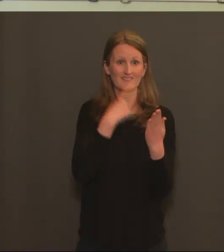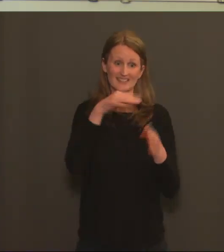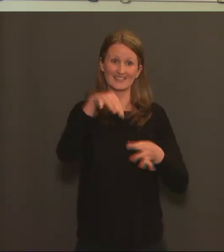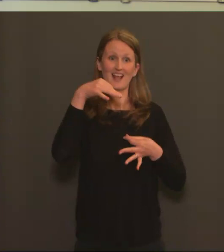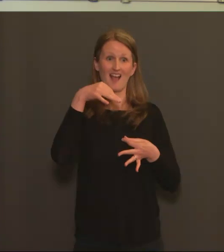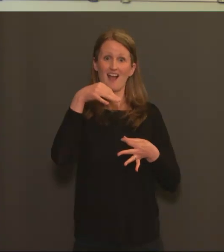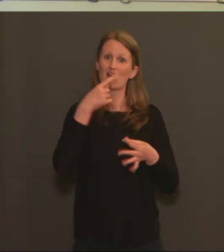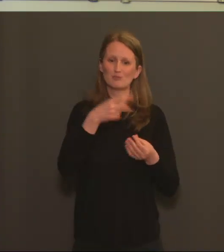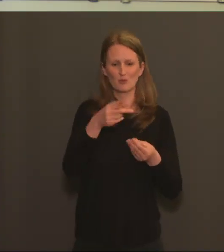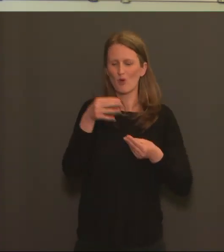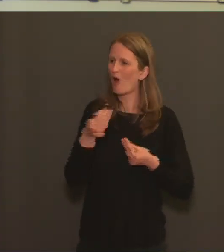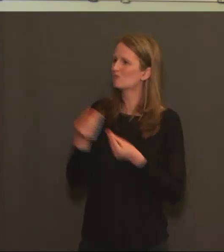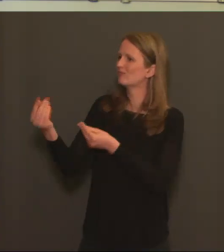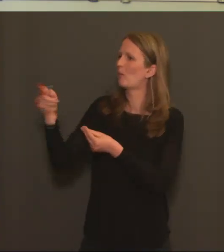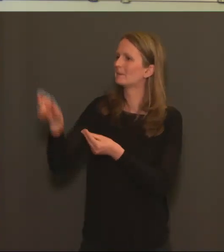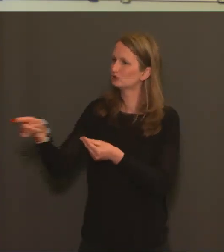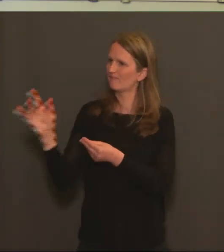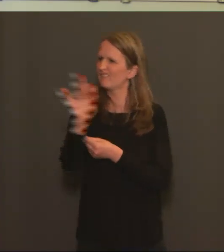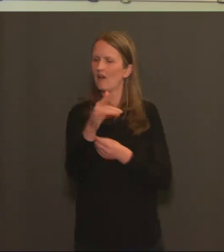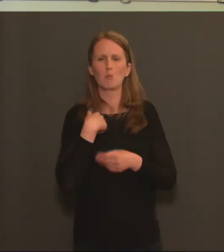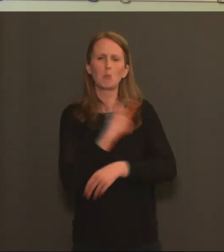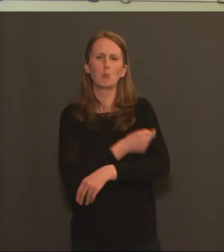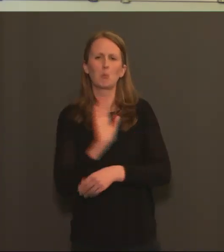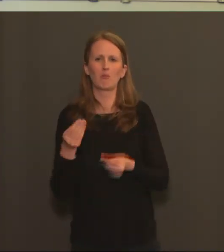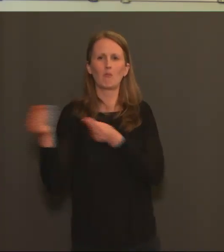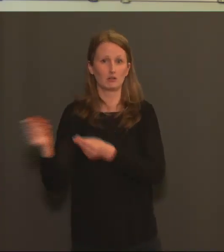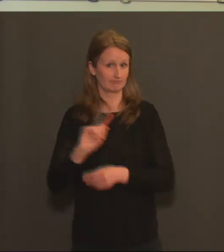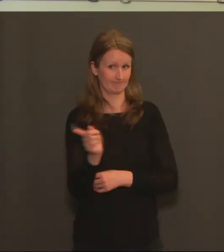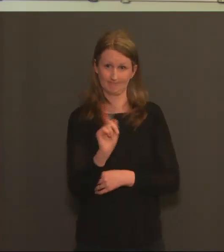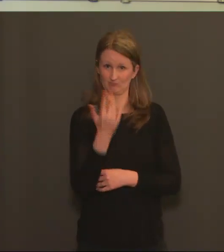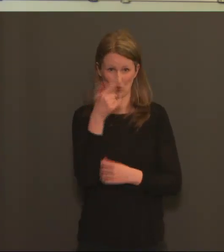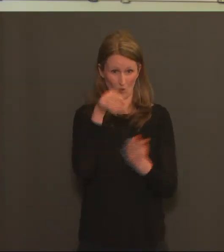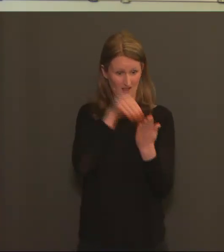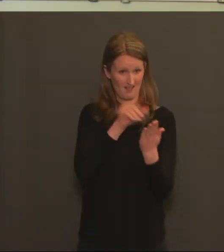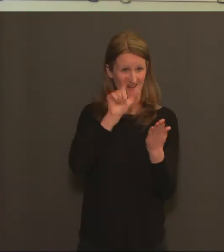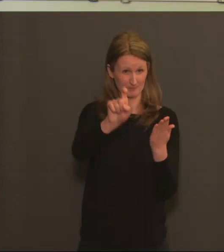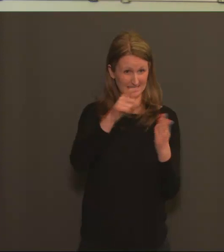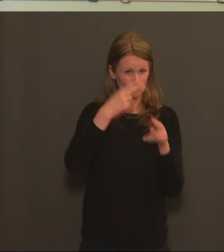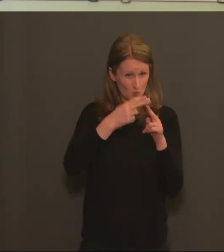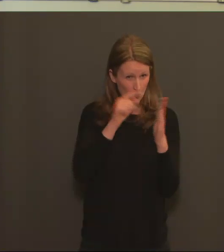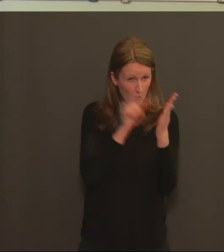nom, votre code de vaccination en 16 caractères et votre adresse.